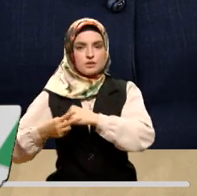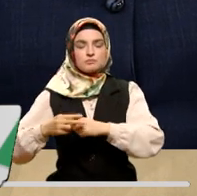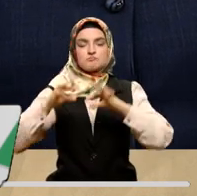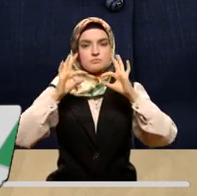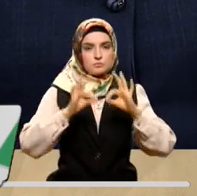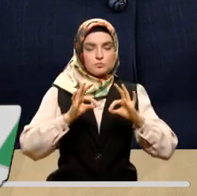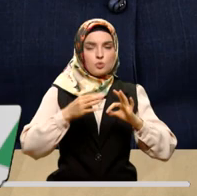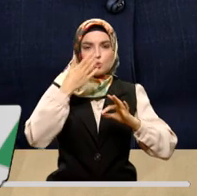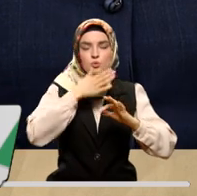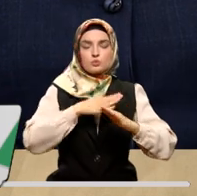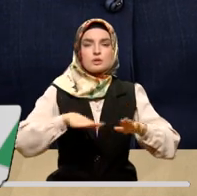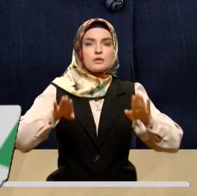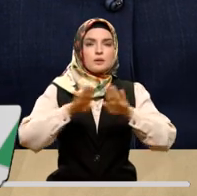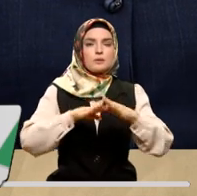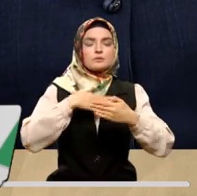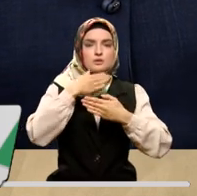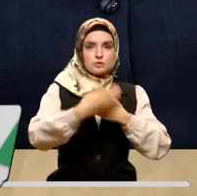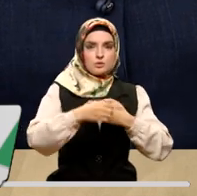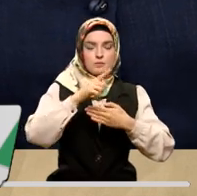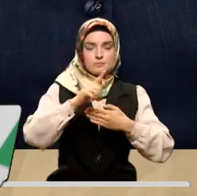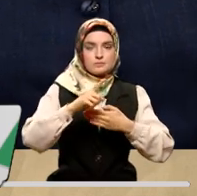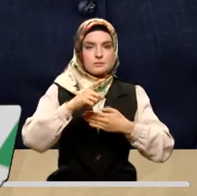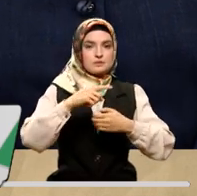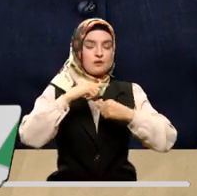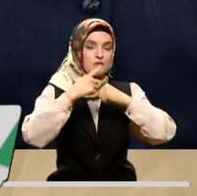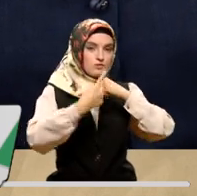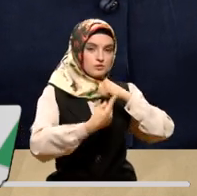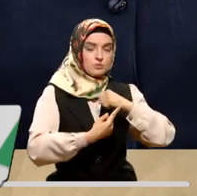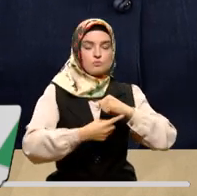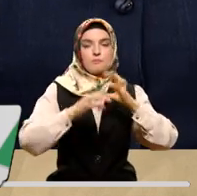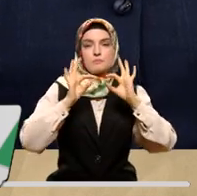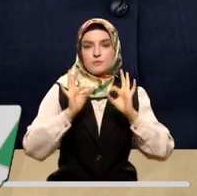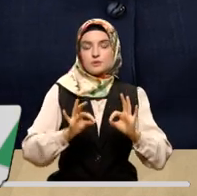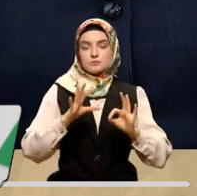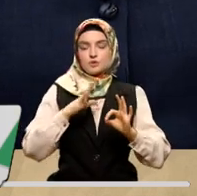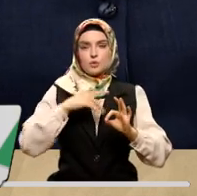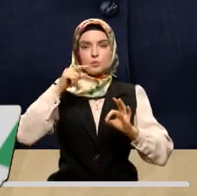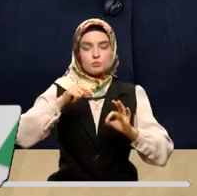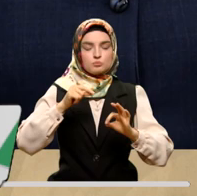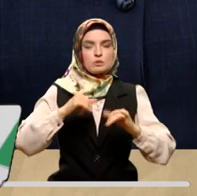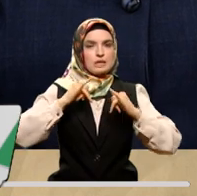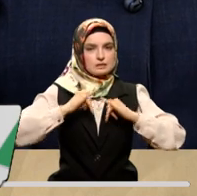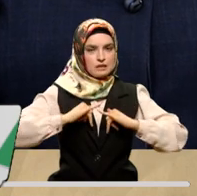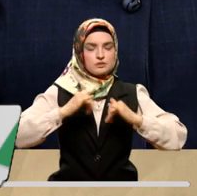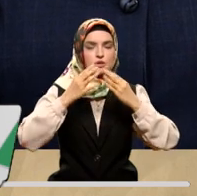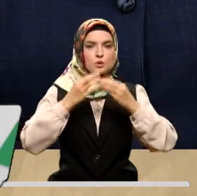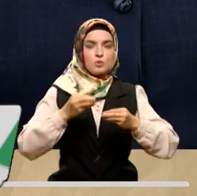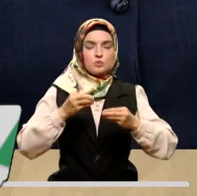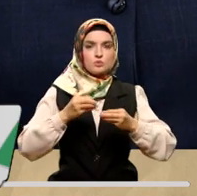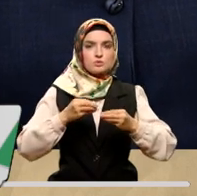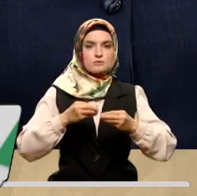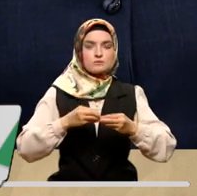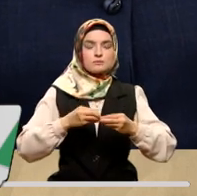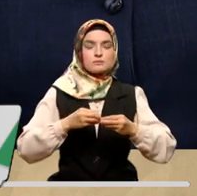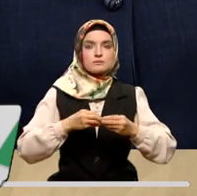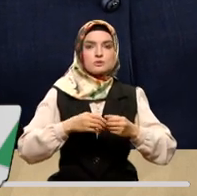okullar kapandıktan sonra biz bu yıl bir hafta sonra başlayacağız. Yani bugün okullar tatil oldu. Gelecek hafta başlıyor mu?